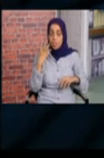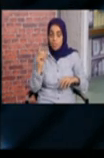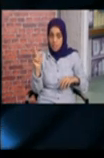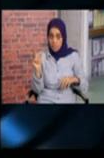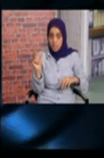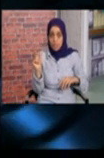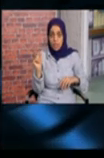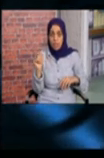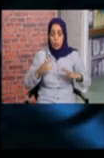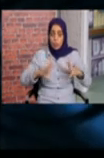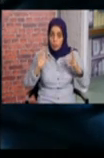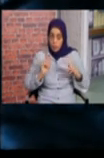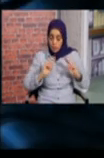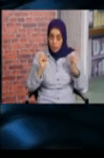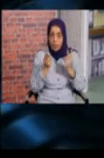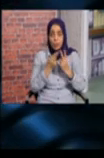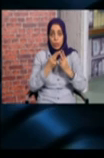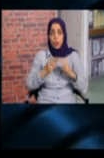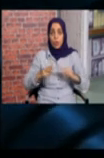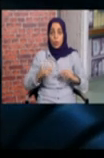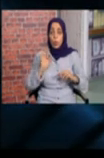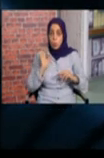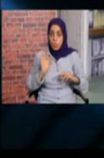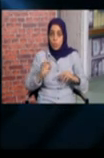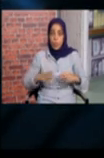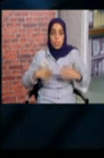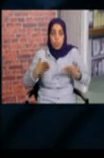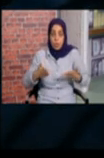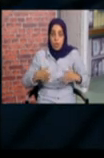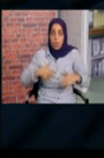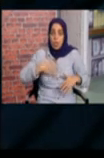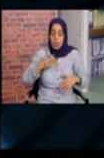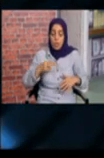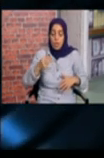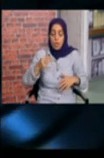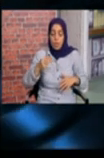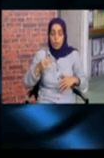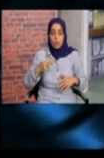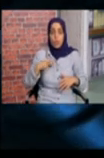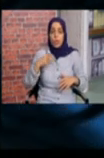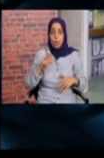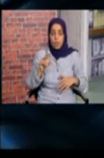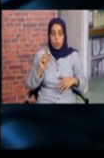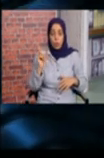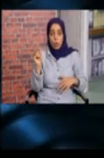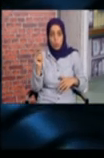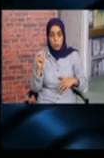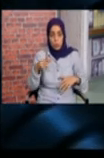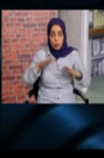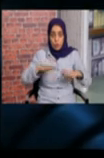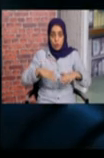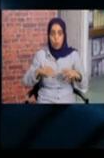يعني لرصد التغير او الثبات في الظاهره، احنا في 2015 كانت نسبه التعاطي في المجتمع